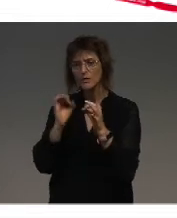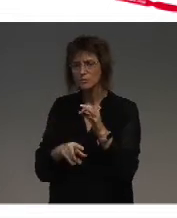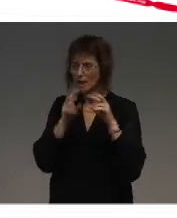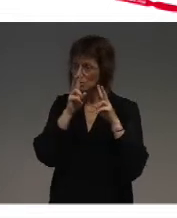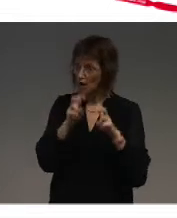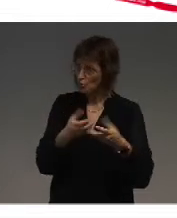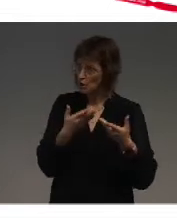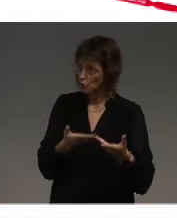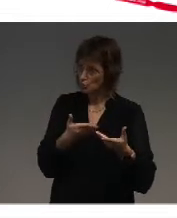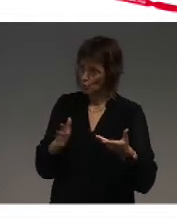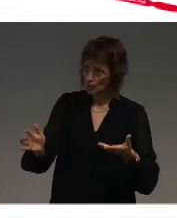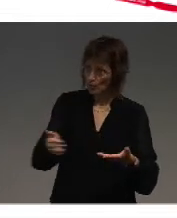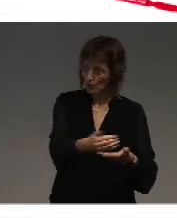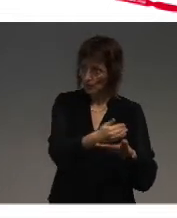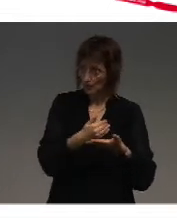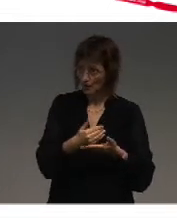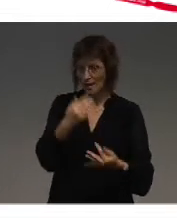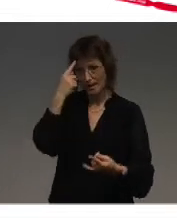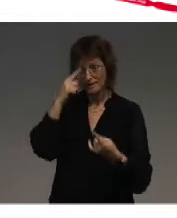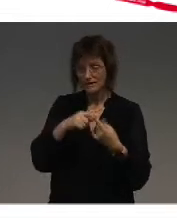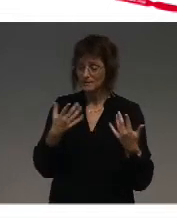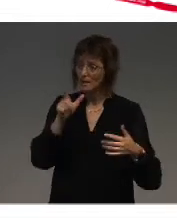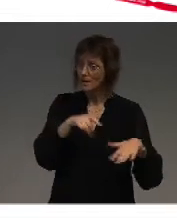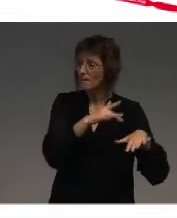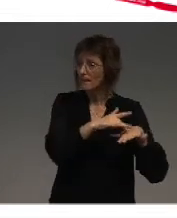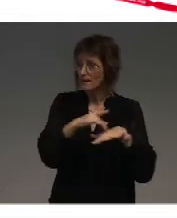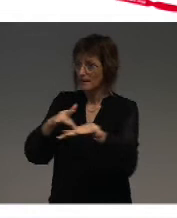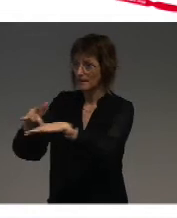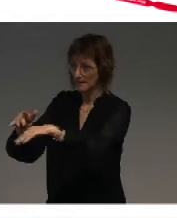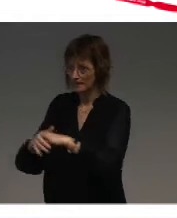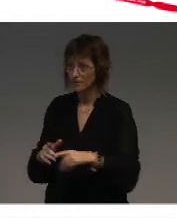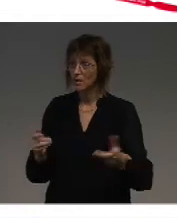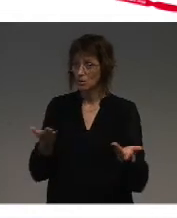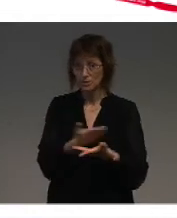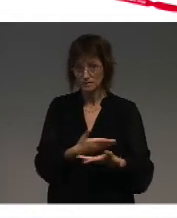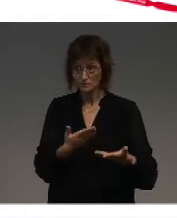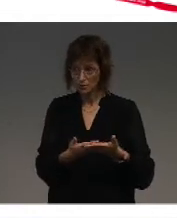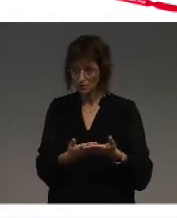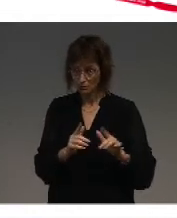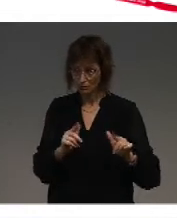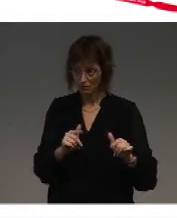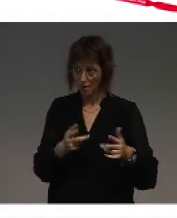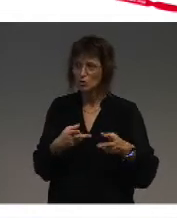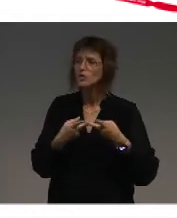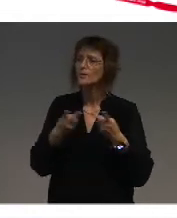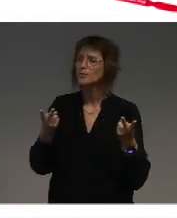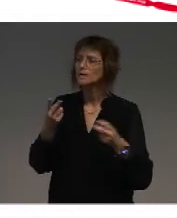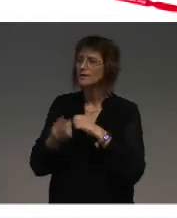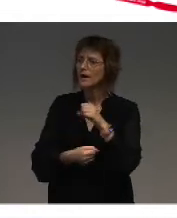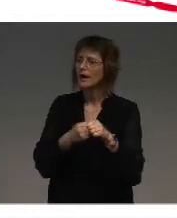qu'on a aujourd'hui sur les questions de polyexposition. Donc on a fait cet état des lieux qui a été publié en 2018. Et